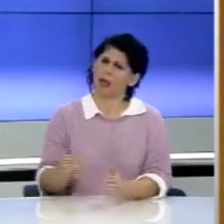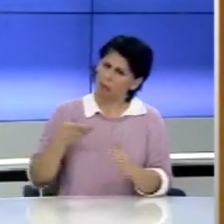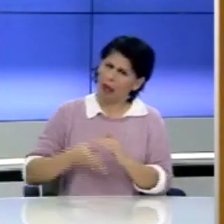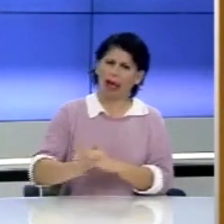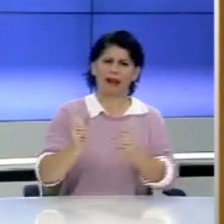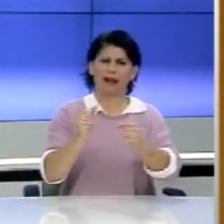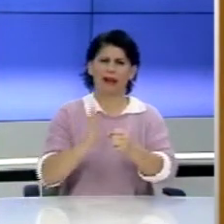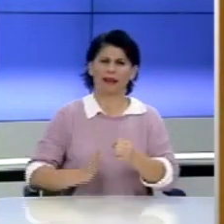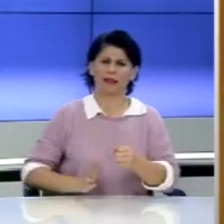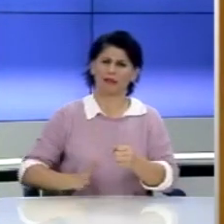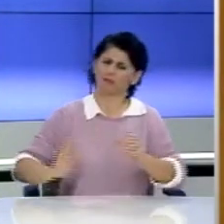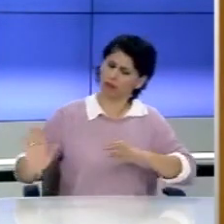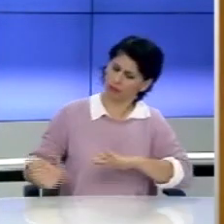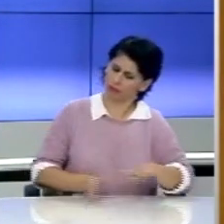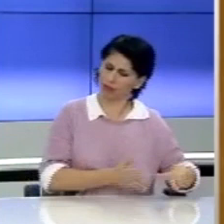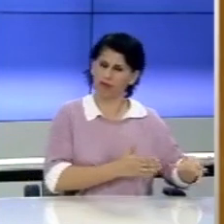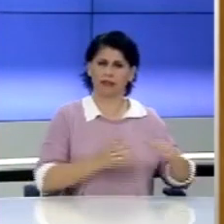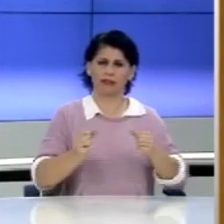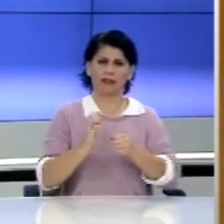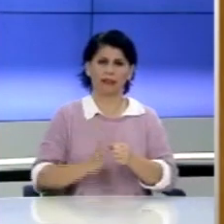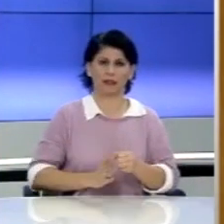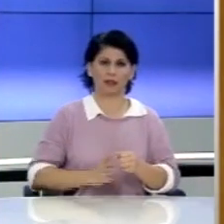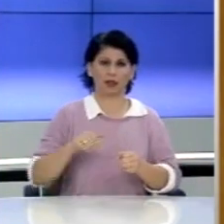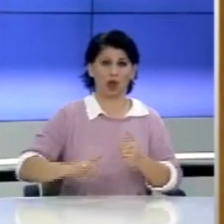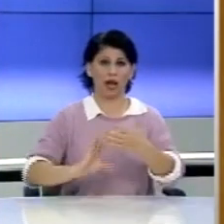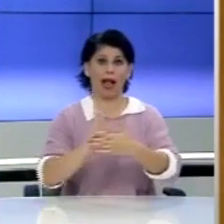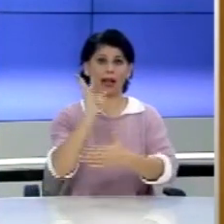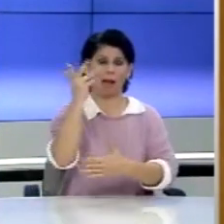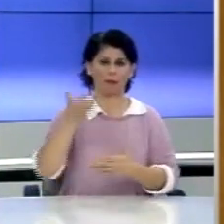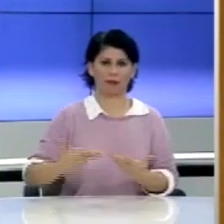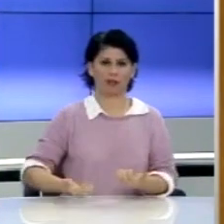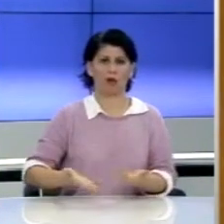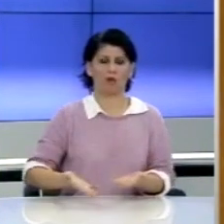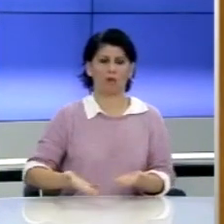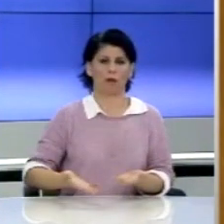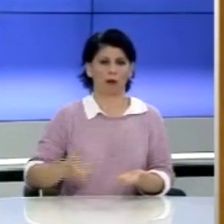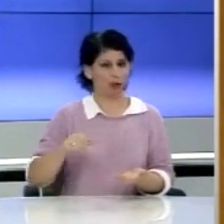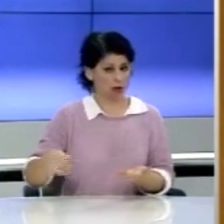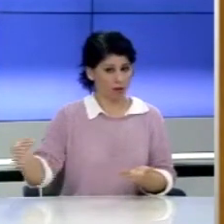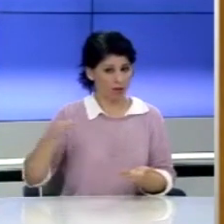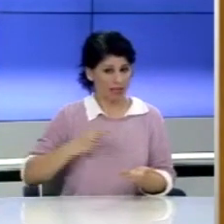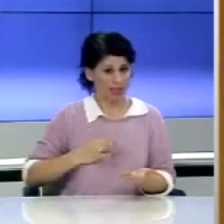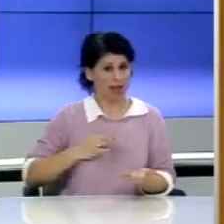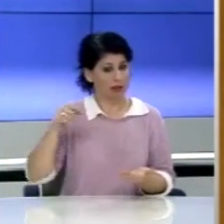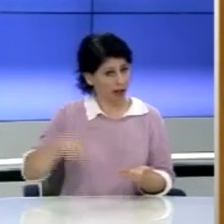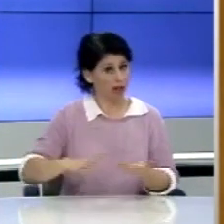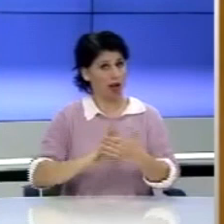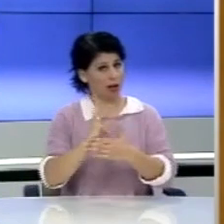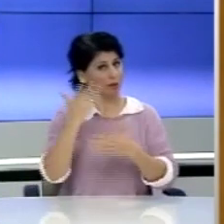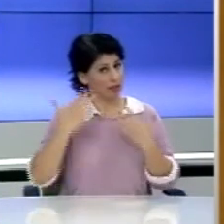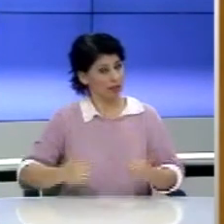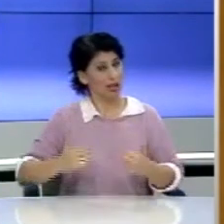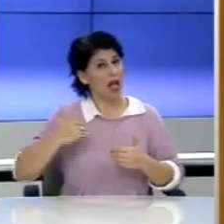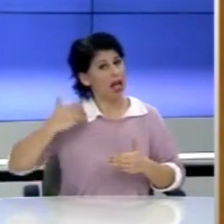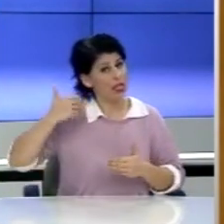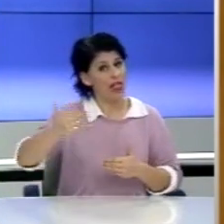λέτε, πάει στο καλό πια, έχουμε ανάπτυξη. Λέτε σήμερα μάλιστα πως είναι αυτή η ανάπτυξη και θα